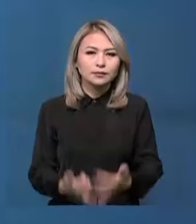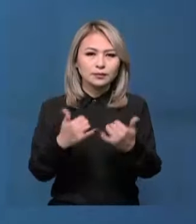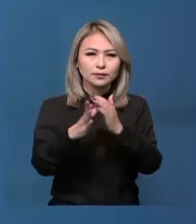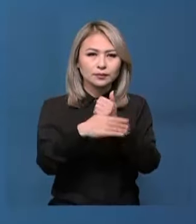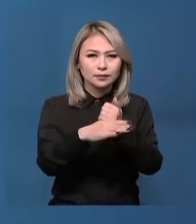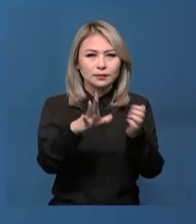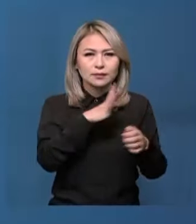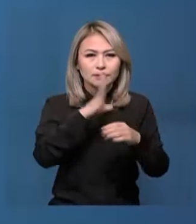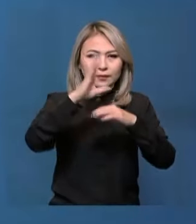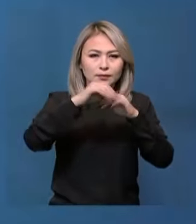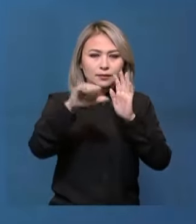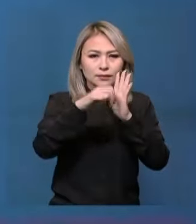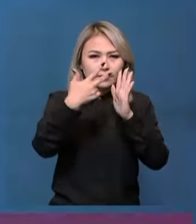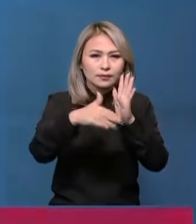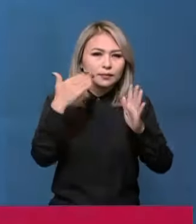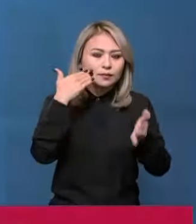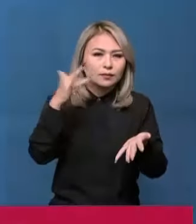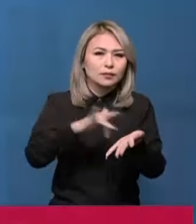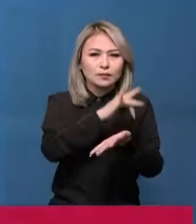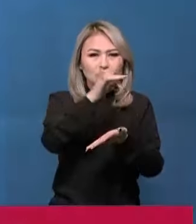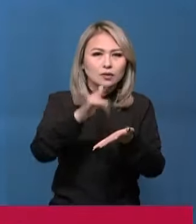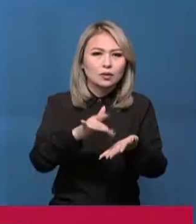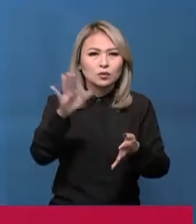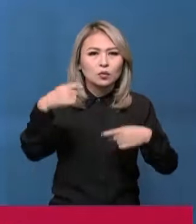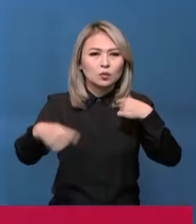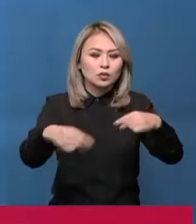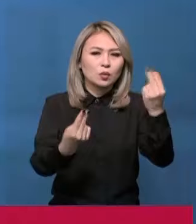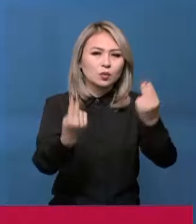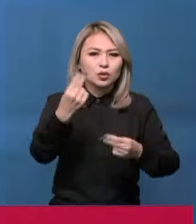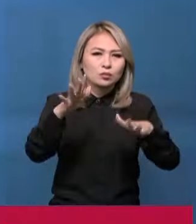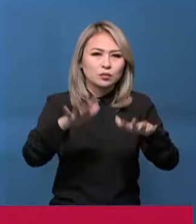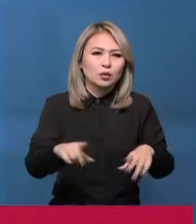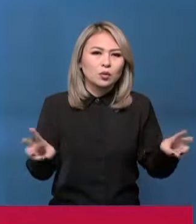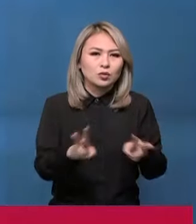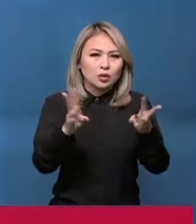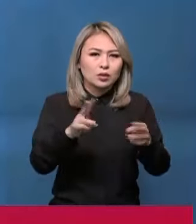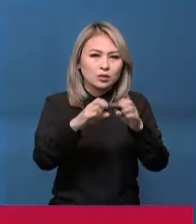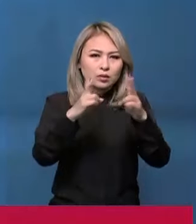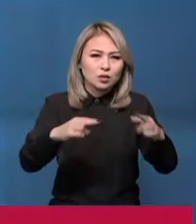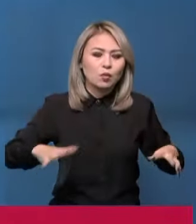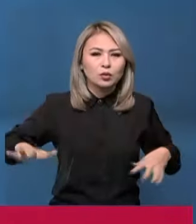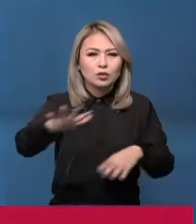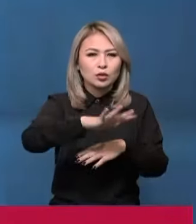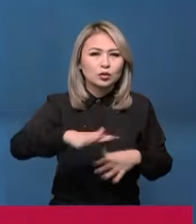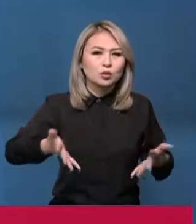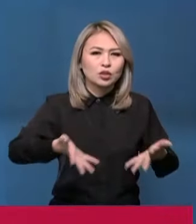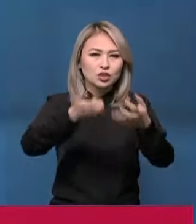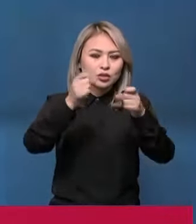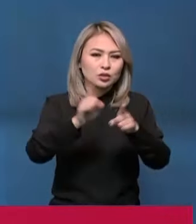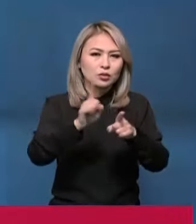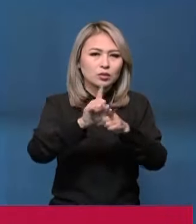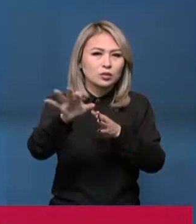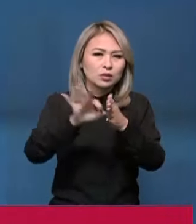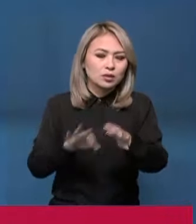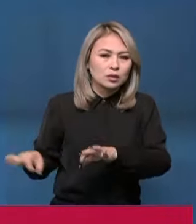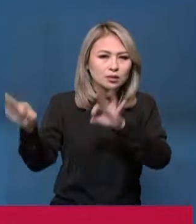Бүгін Атырауда сағат кешкі 6:30 шамасында қаладағы сауда ойын-сауық кешенінің бірінде өрт шықты. Нысан аумағына құтқарушылар дереу